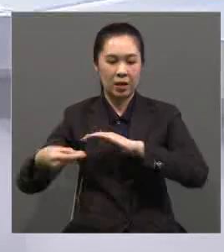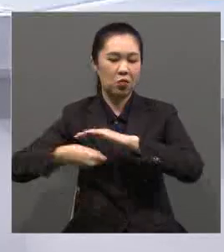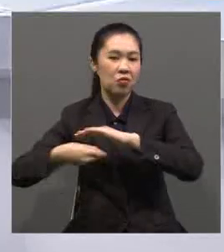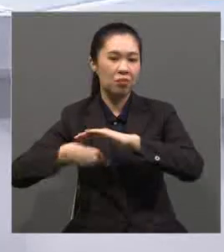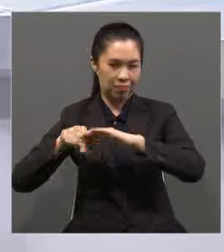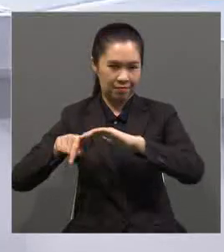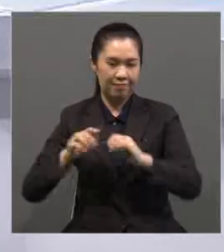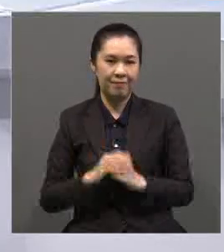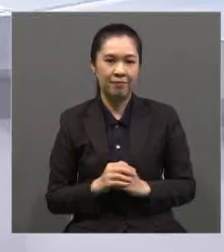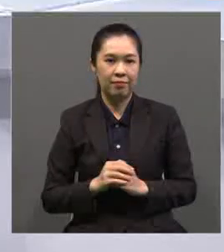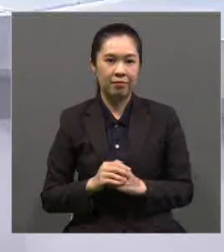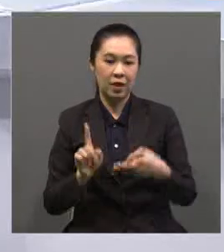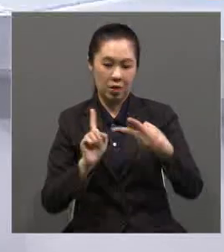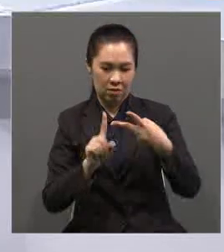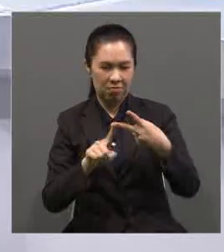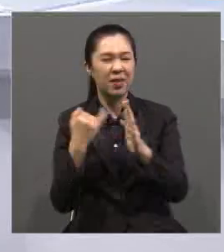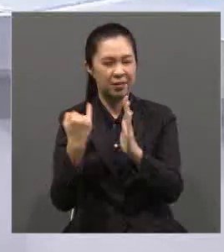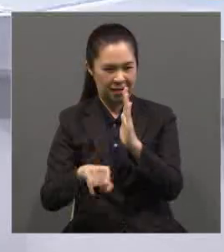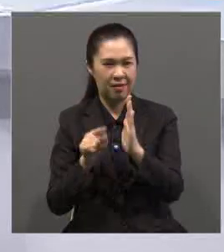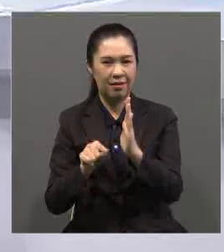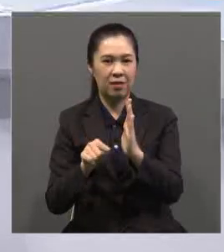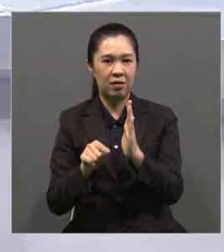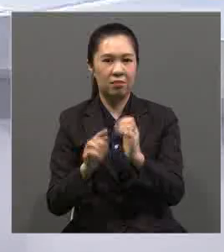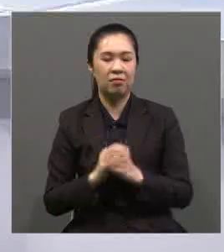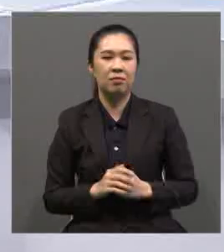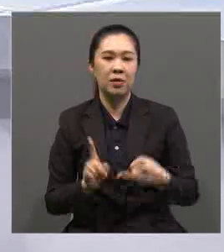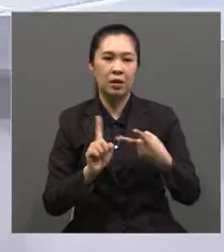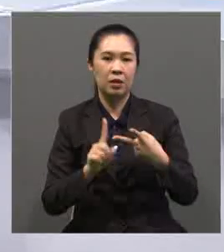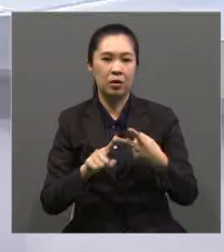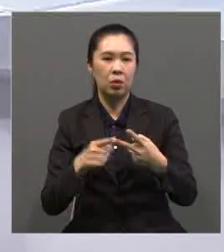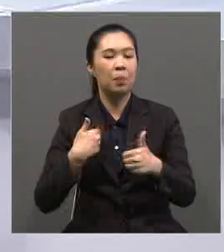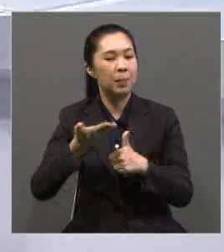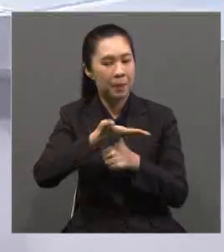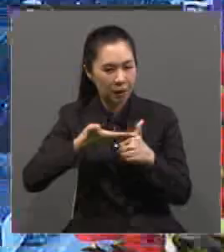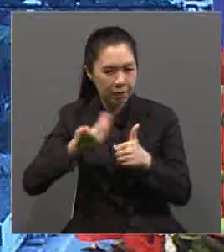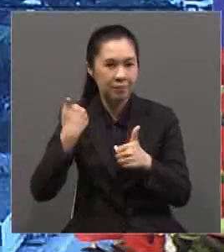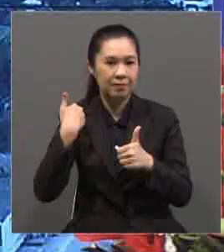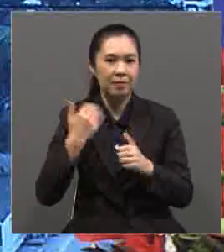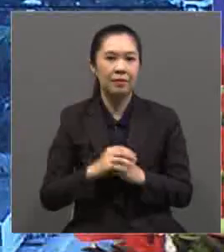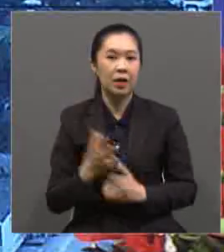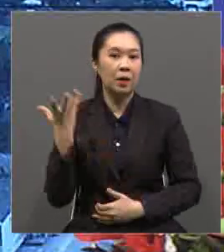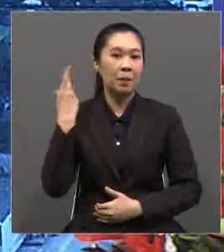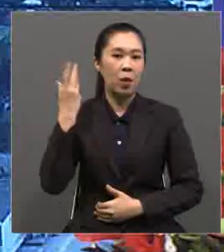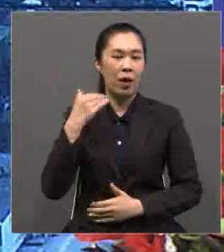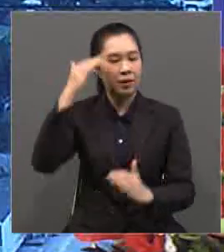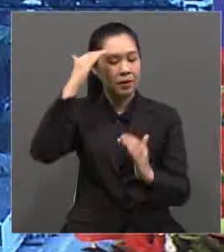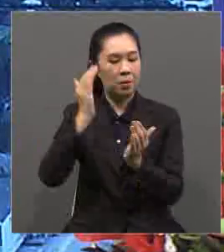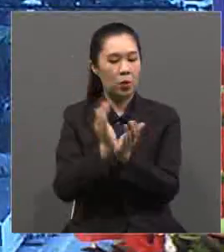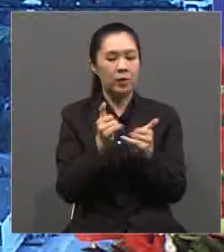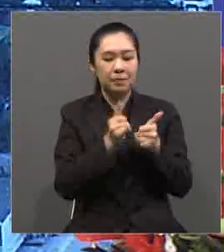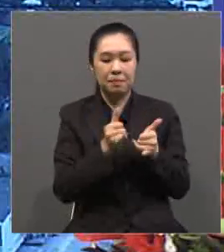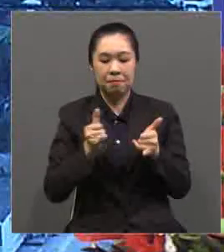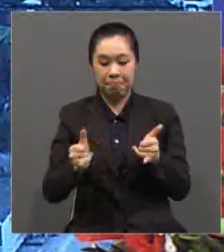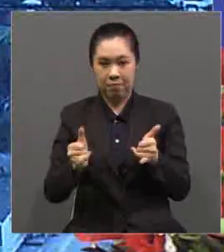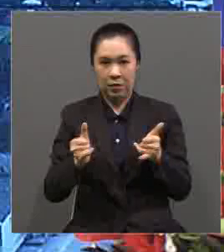เองนะคะซึ่งโทษนี้แหละค่อนข้างที่จะหนักทีเดียวก็คือสูงสุดประหารชีวิตนะเมื่อวานนี้ตำรวจทั้ง6นายก็ถูกส่ง